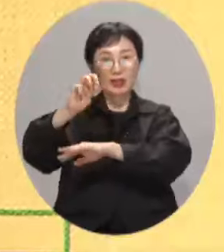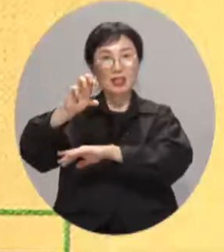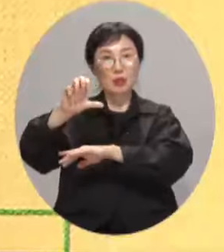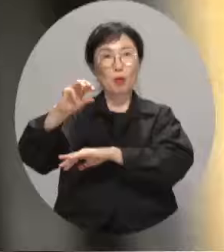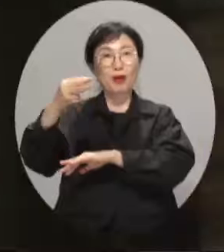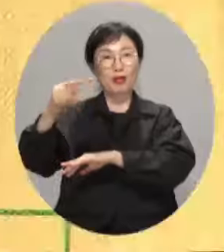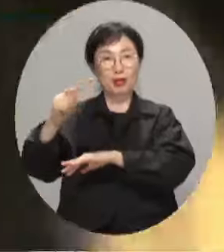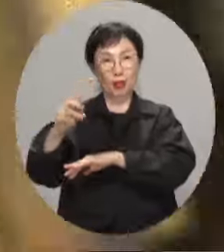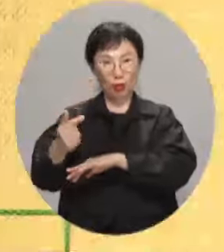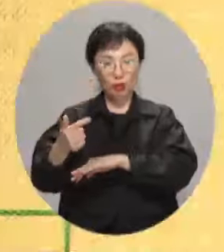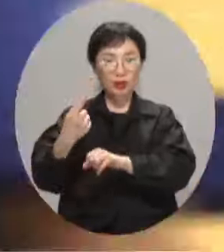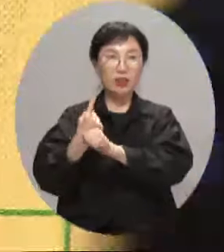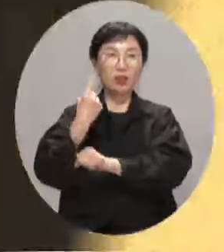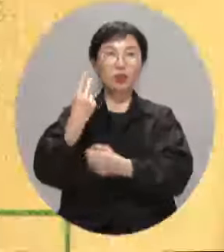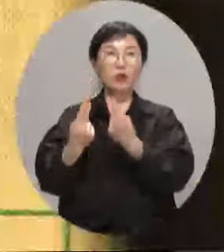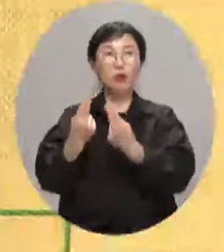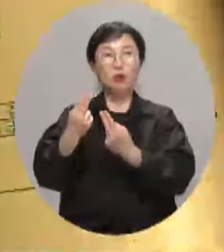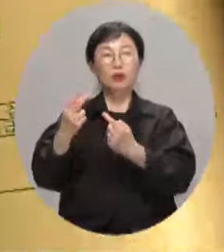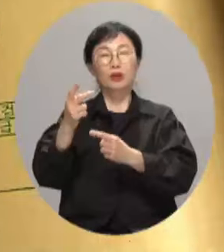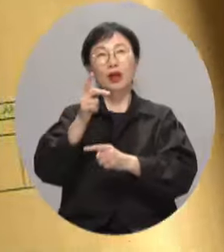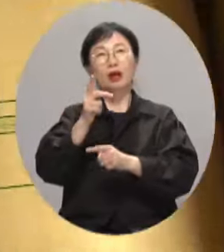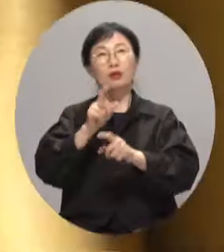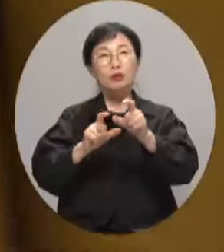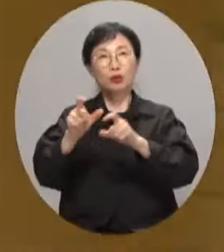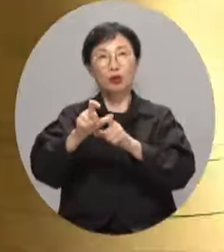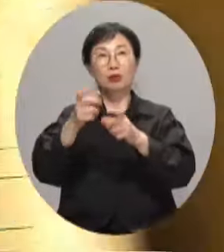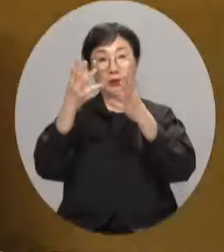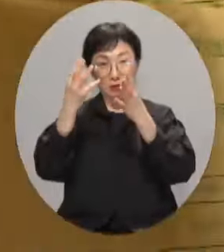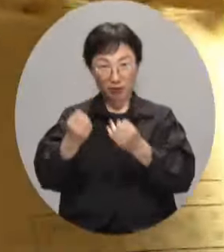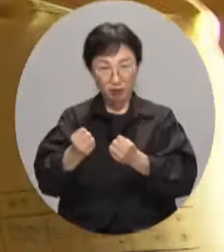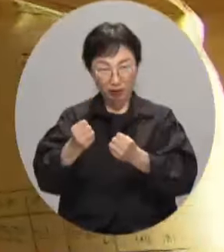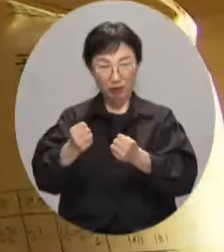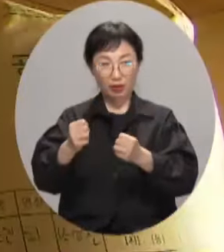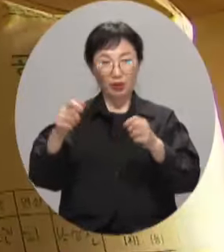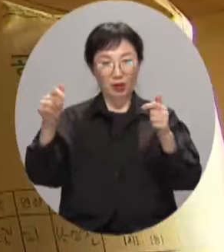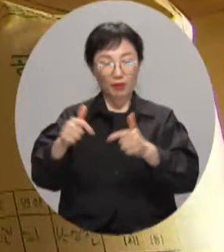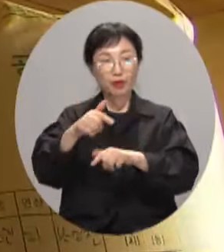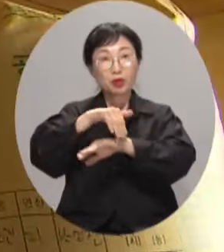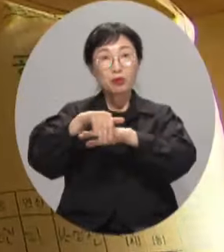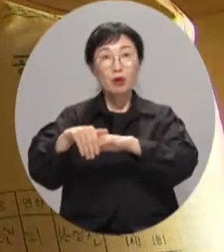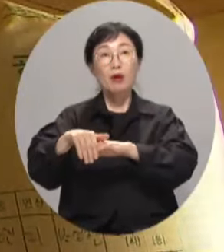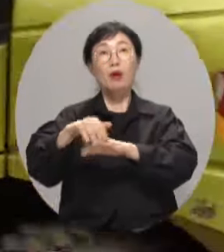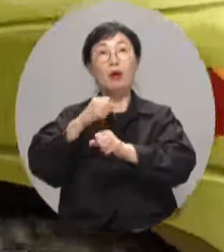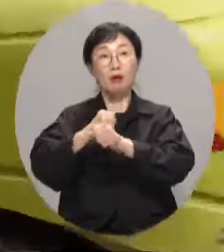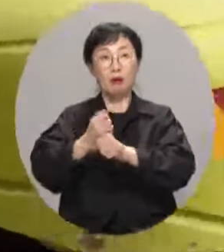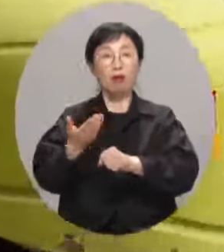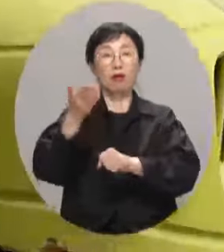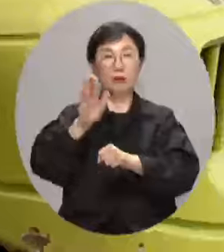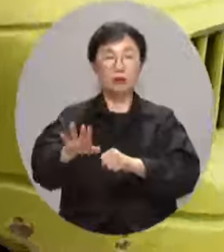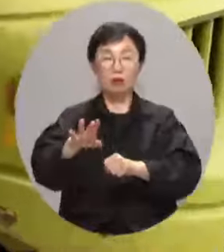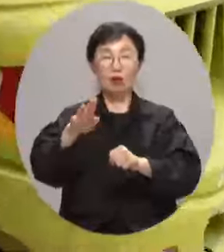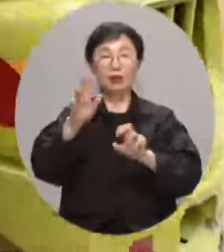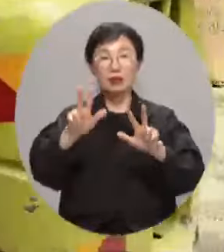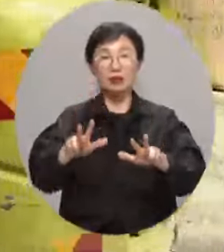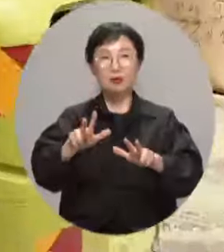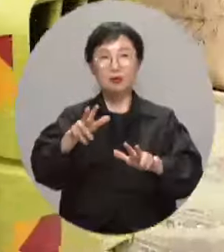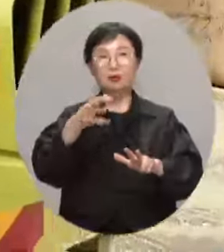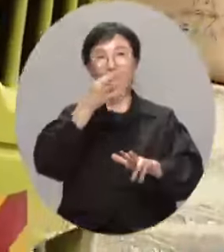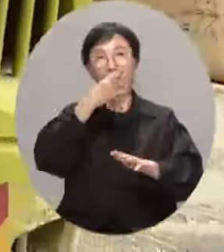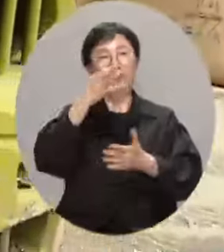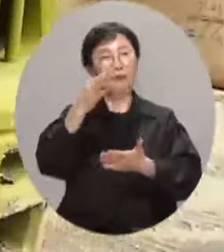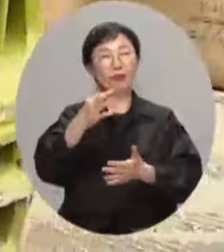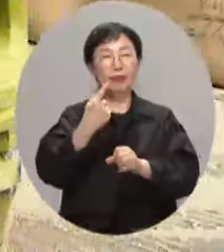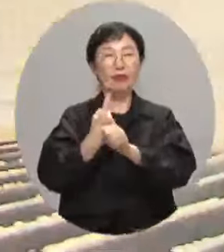톤 지난해보다 한걸음 더 나아간 공급계획에 하고 현재 산지 값은 작년